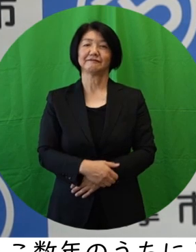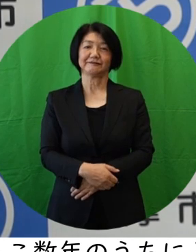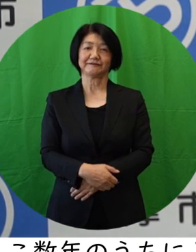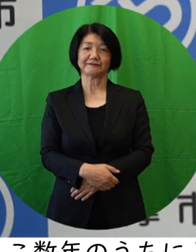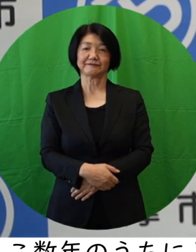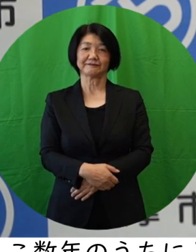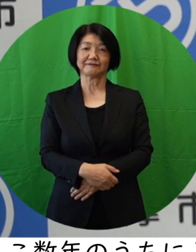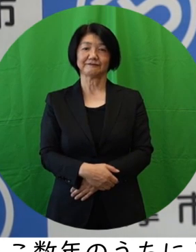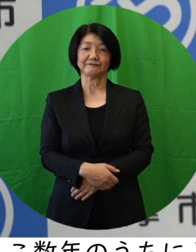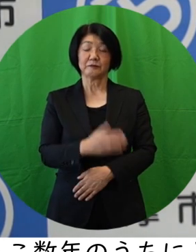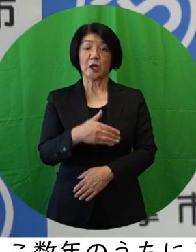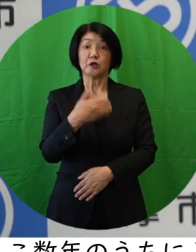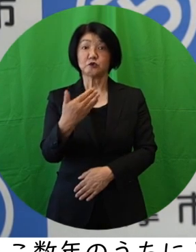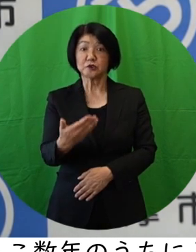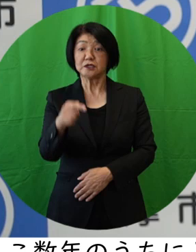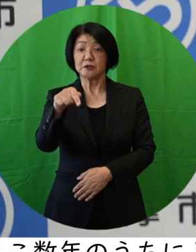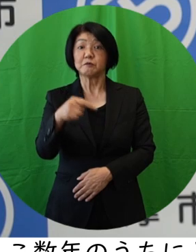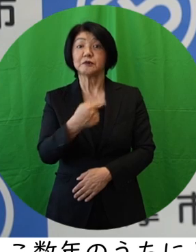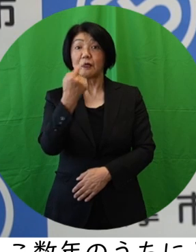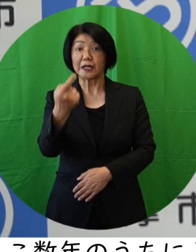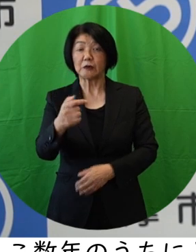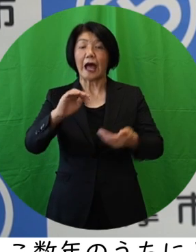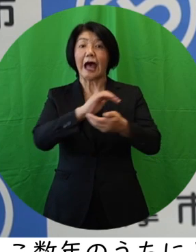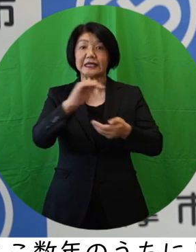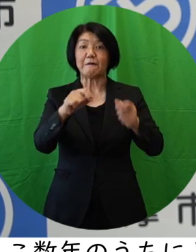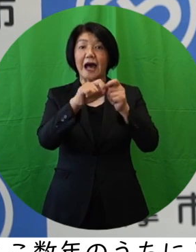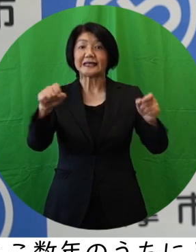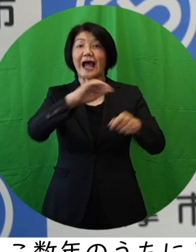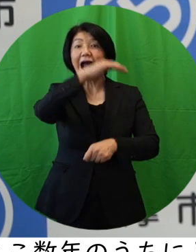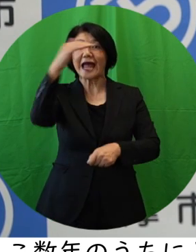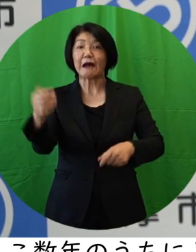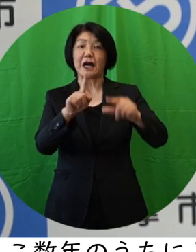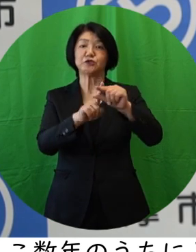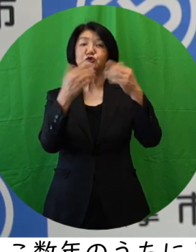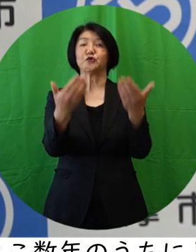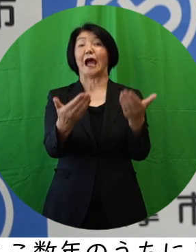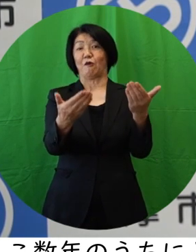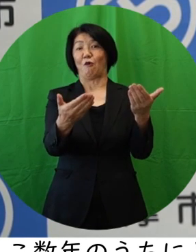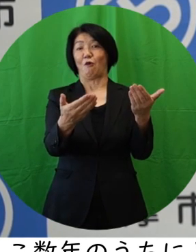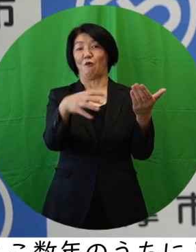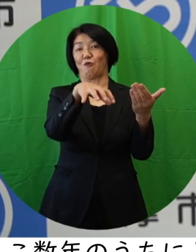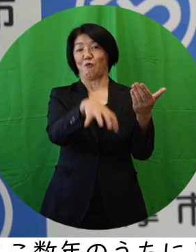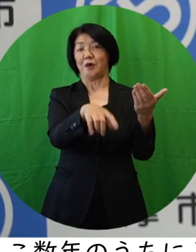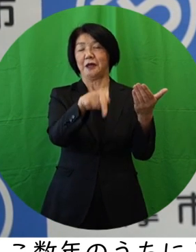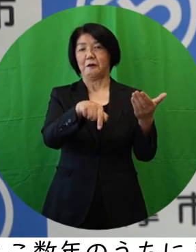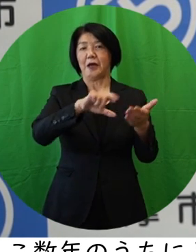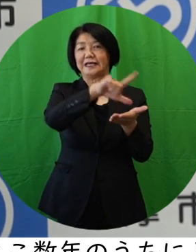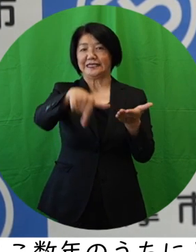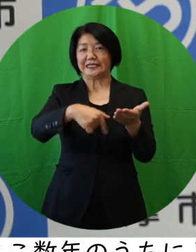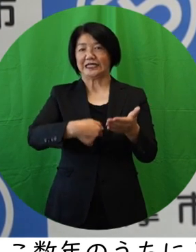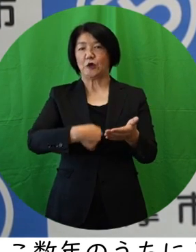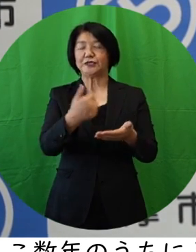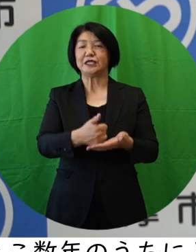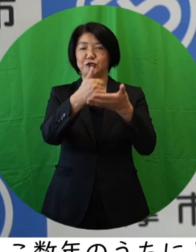ます次にお邪魔したのは多摩長山中学校地域の自主